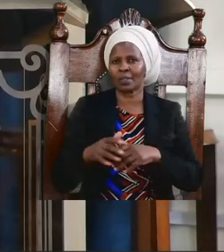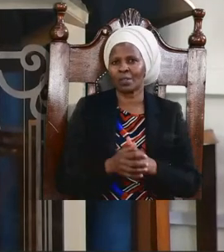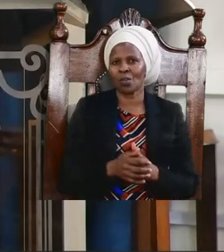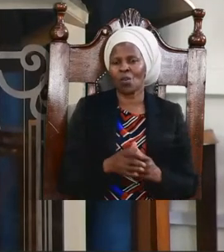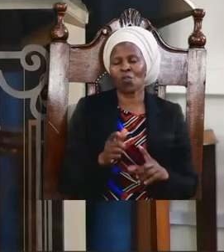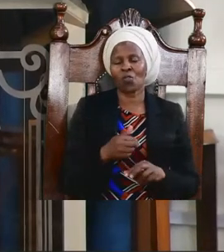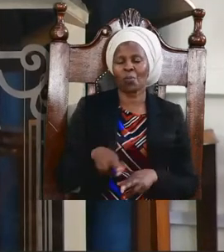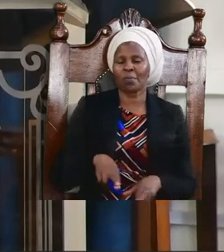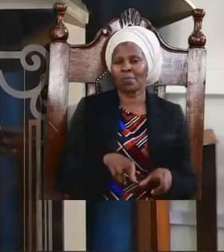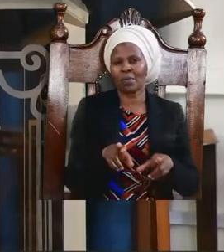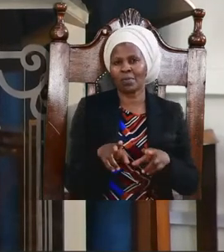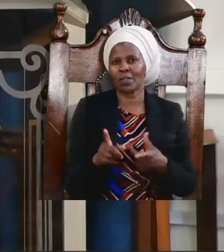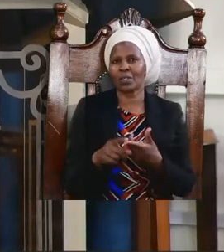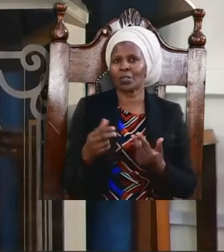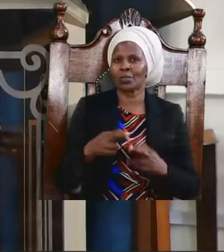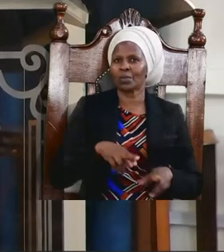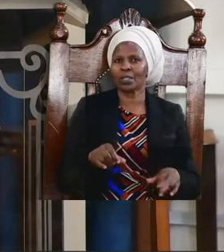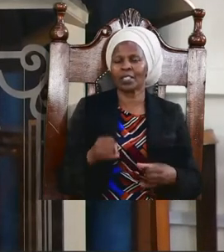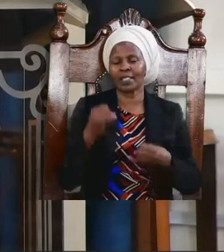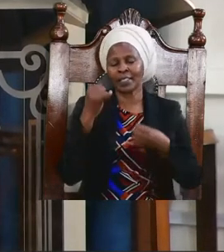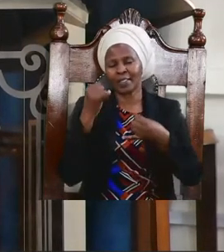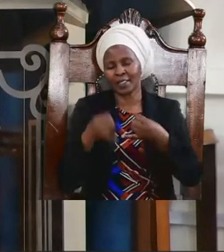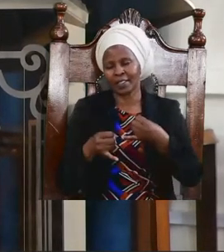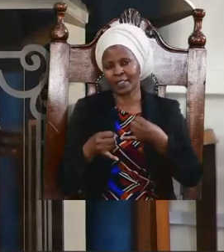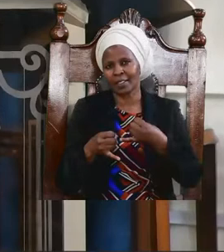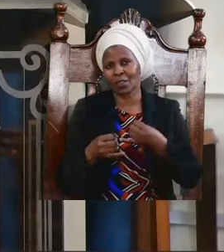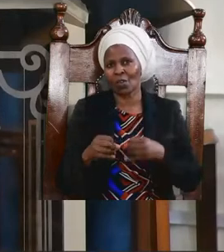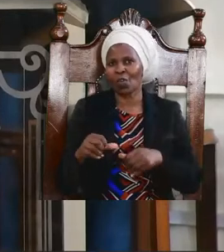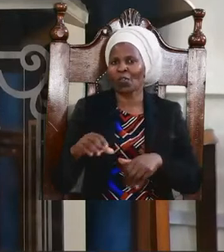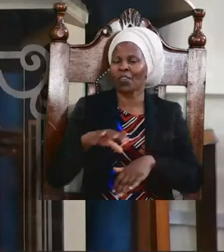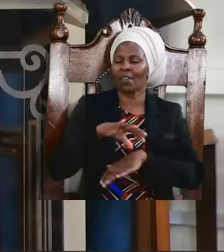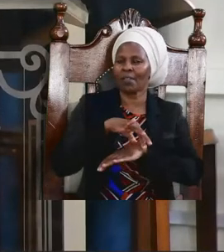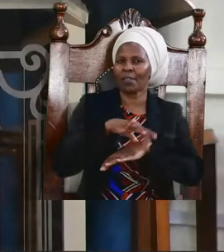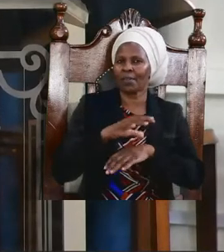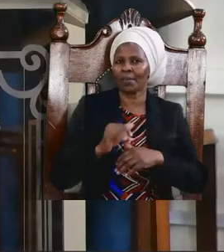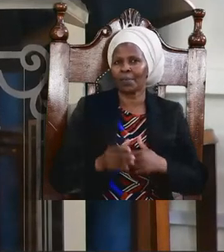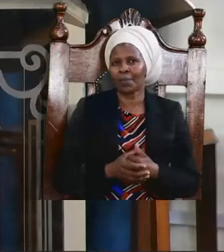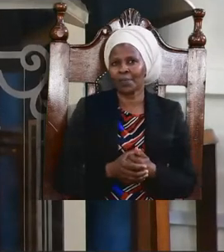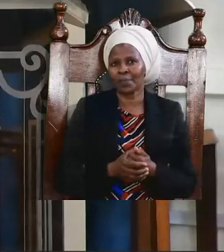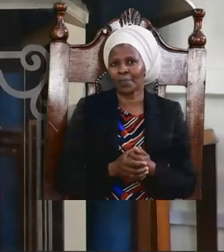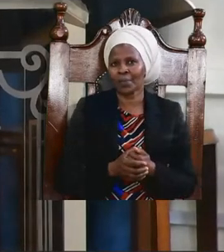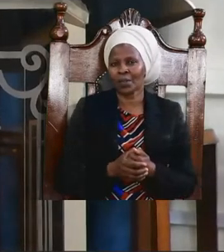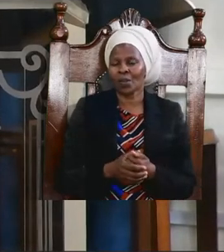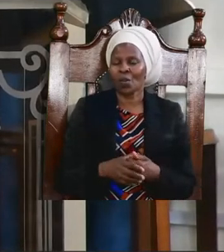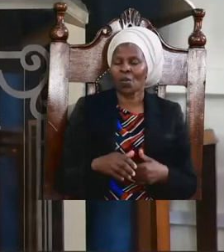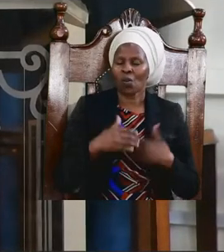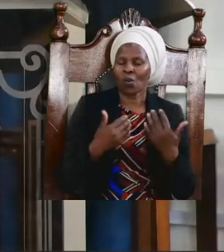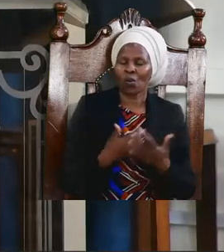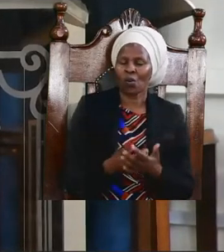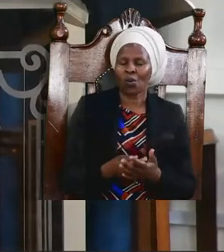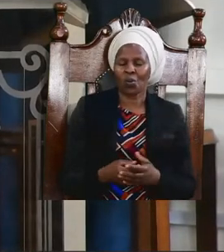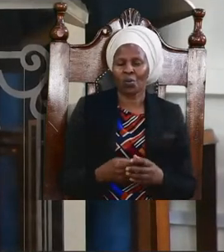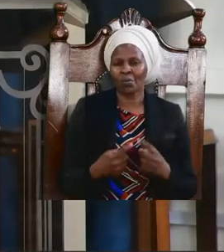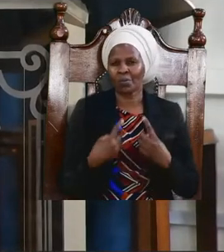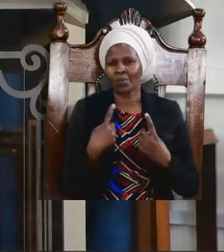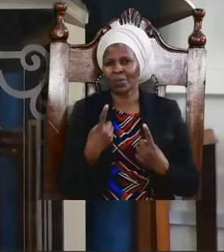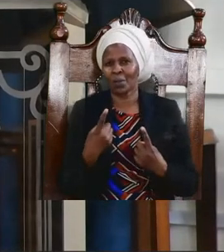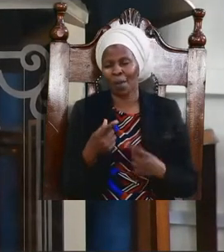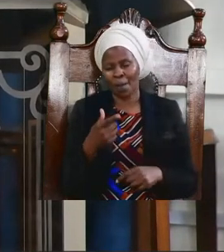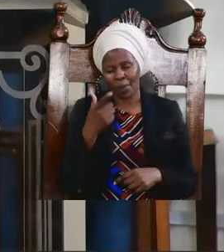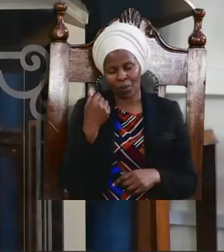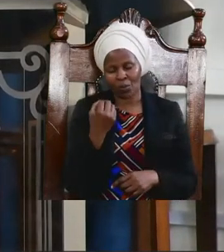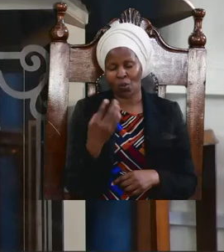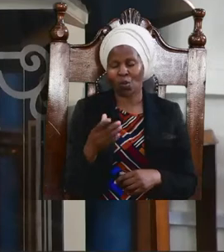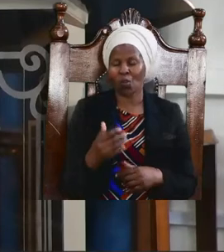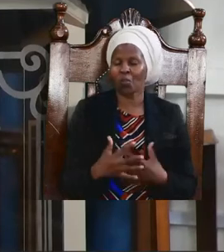mto hata mwisho ya dunia. Na kwa habari zote wewe, kwa sababu ya damu